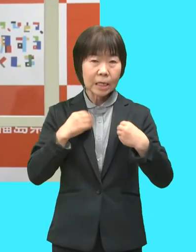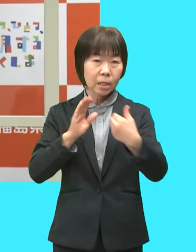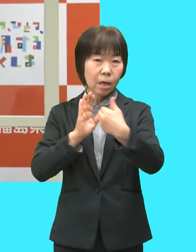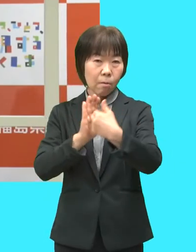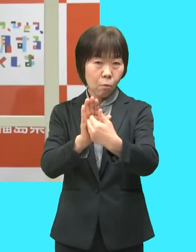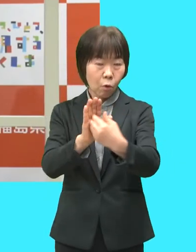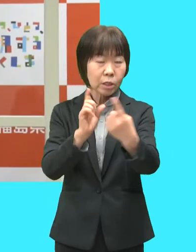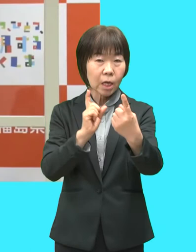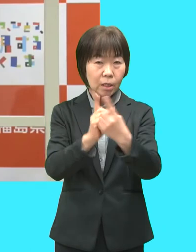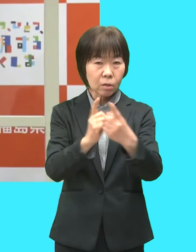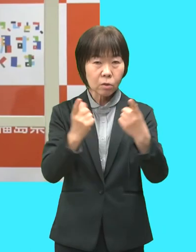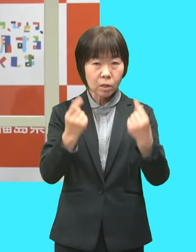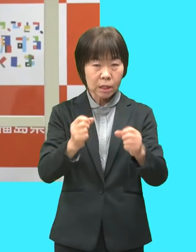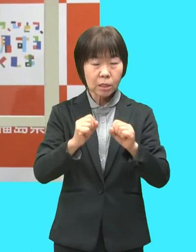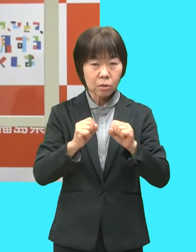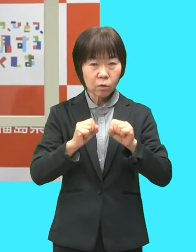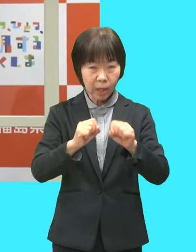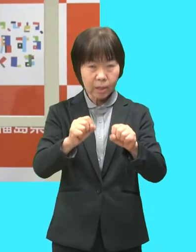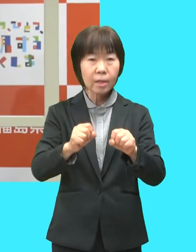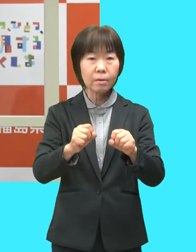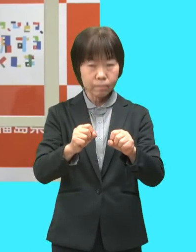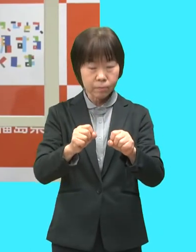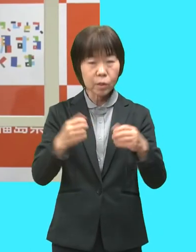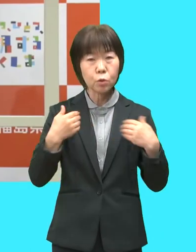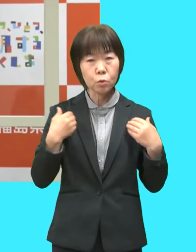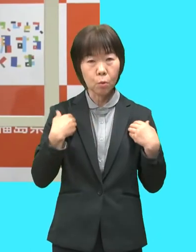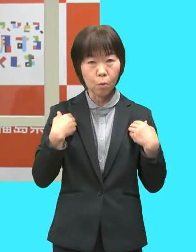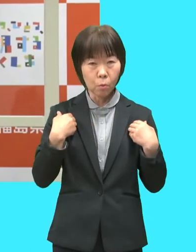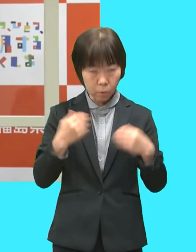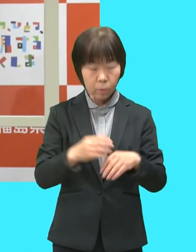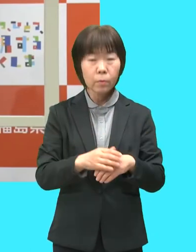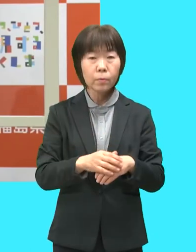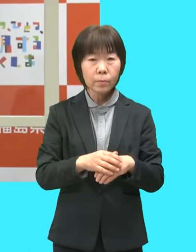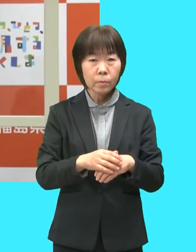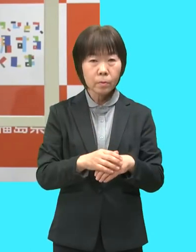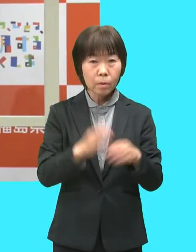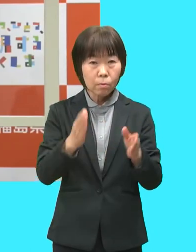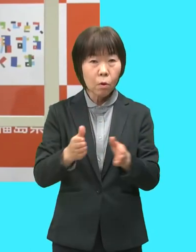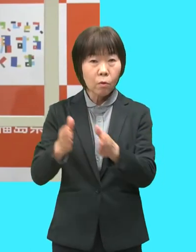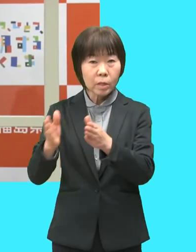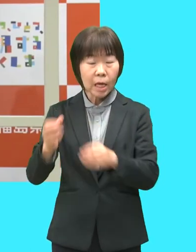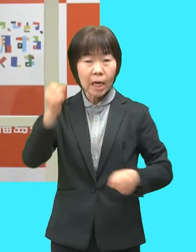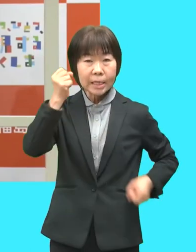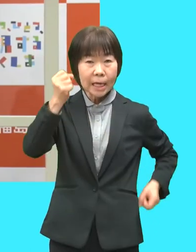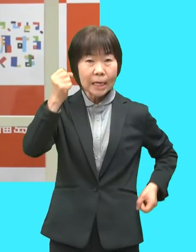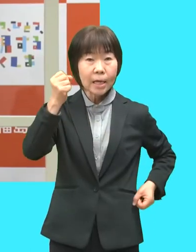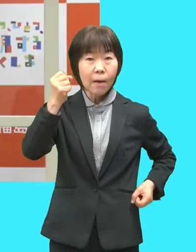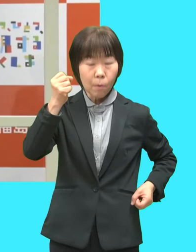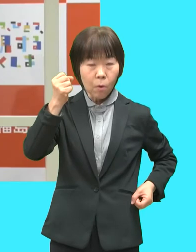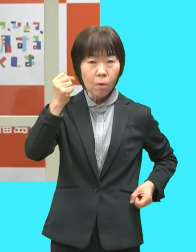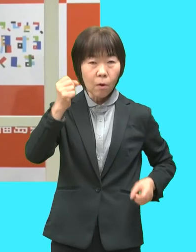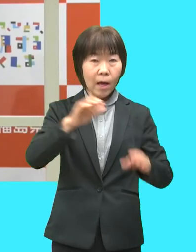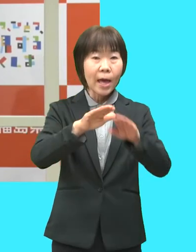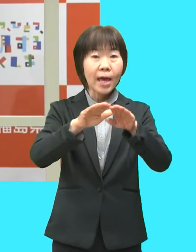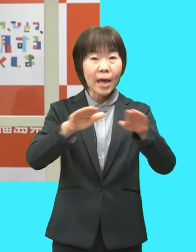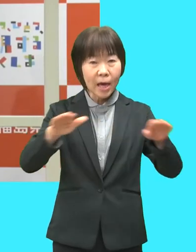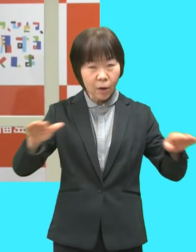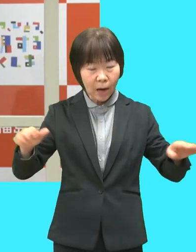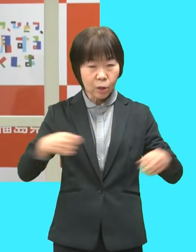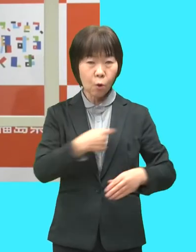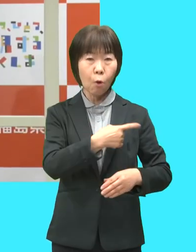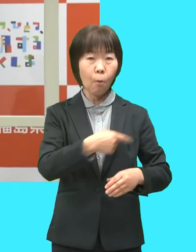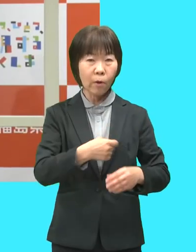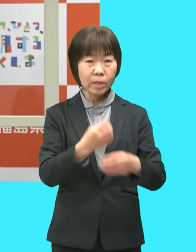は当然ながら徹底して行っていかなければいけませんし、一方で聖火リレーも平和の思